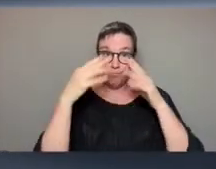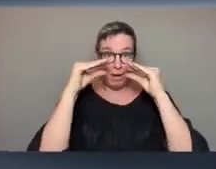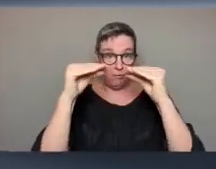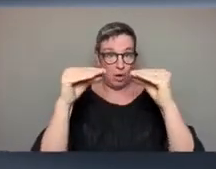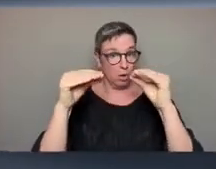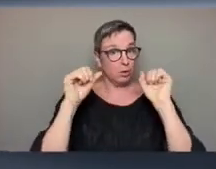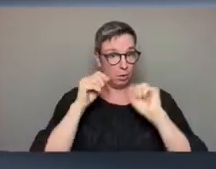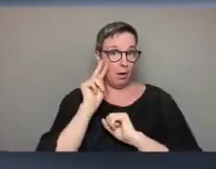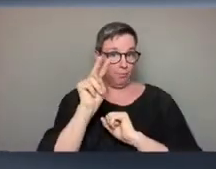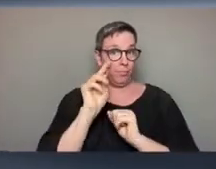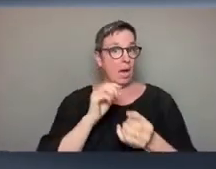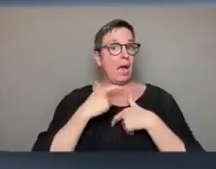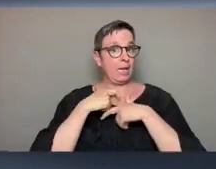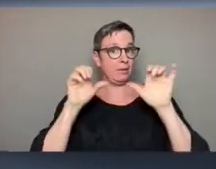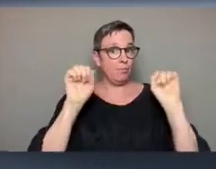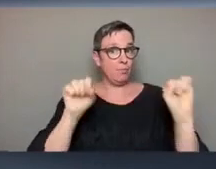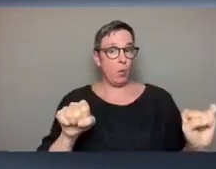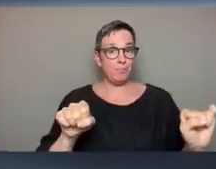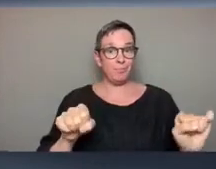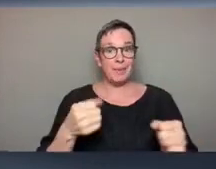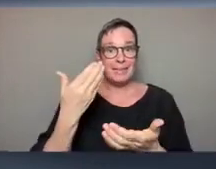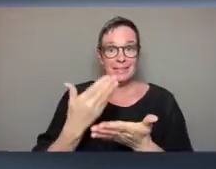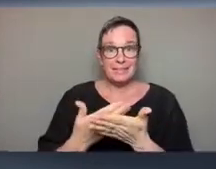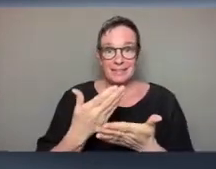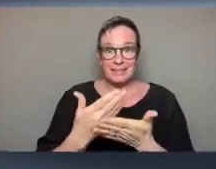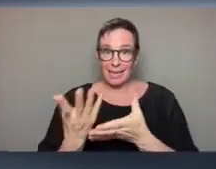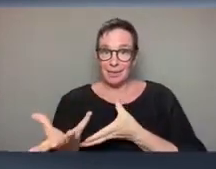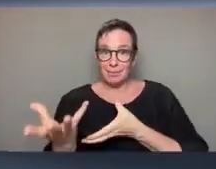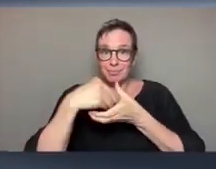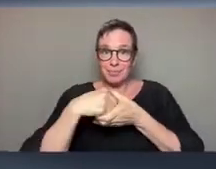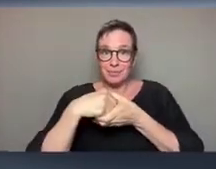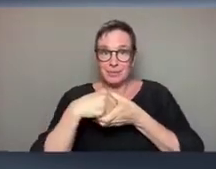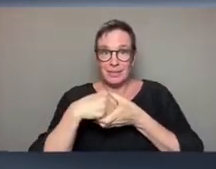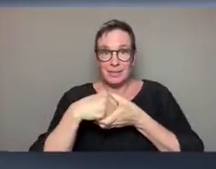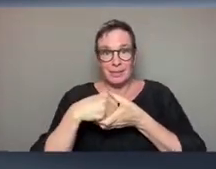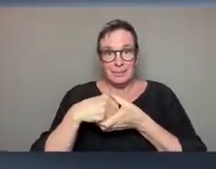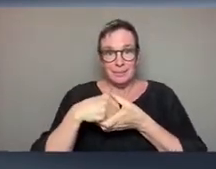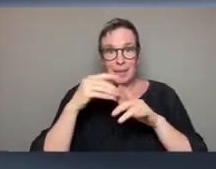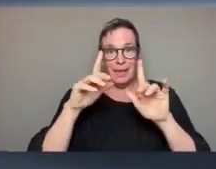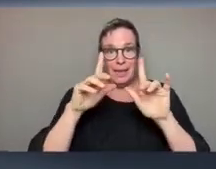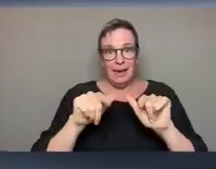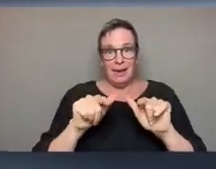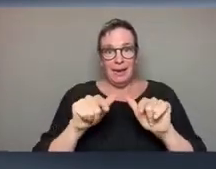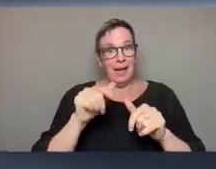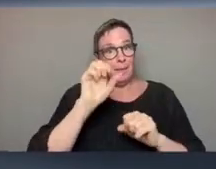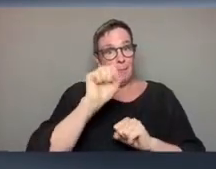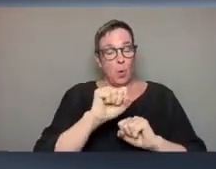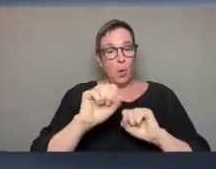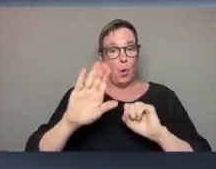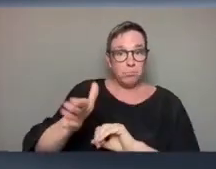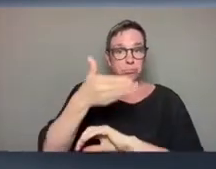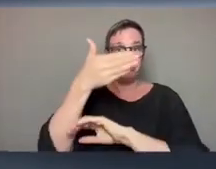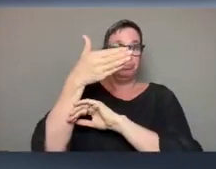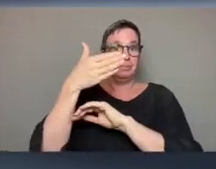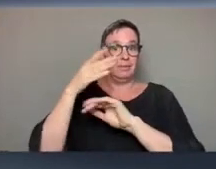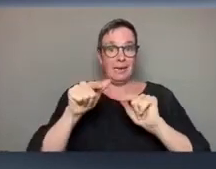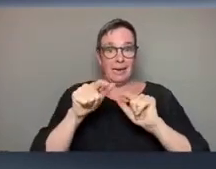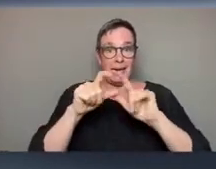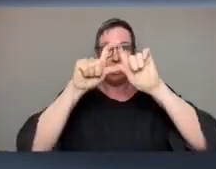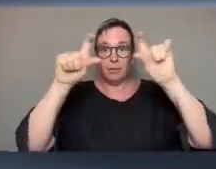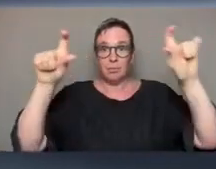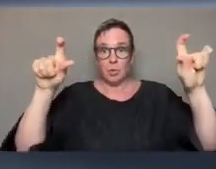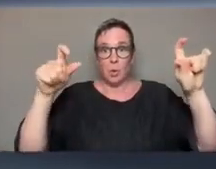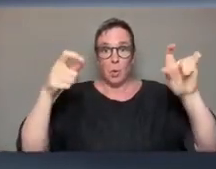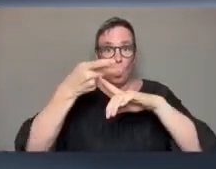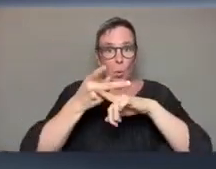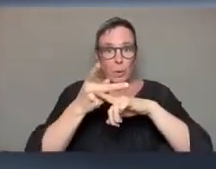été possible donc grâce à l'intégration d'un plugin Etherway qui permet d'afficher sur le site cette barre d'outils que l'on